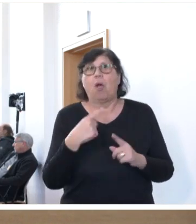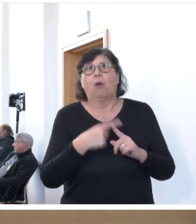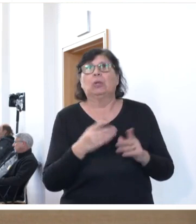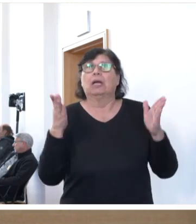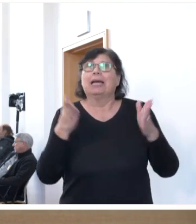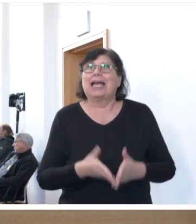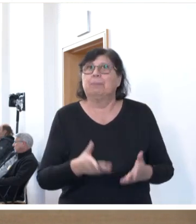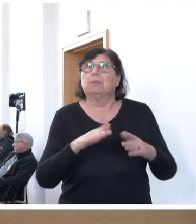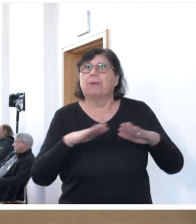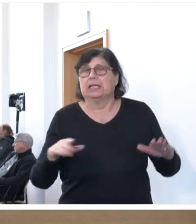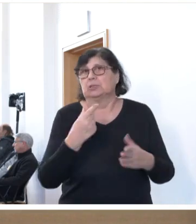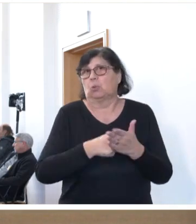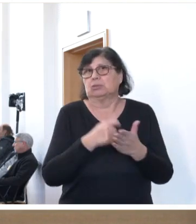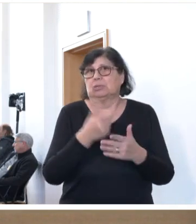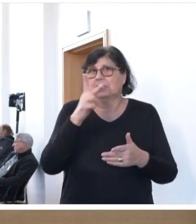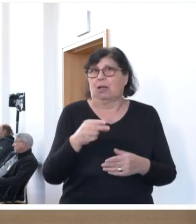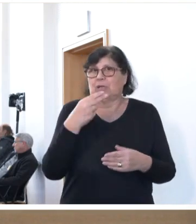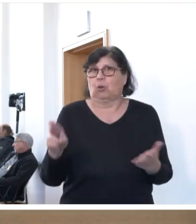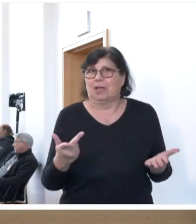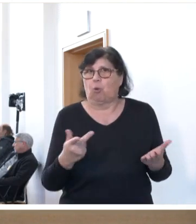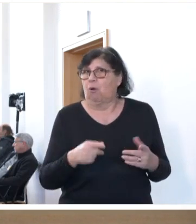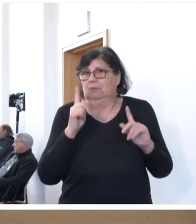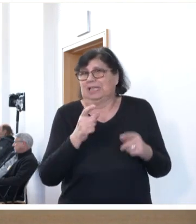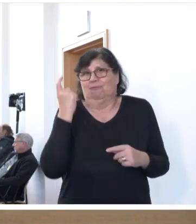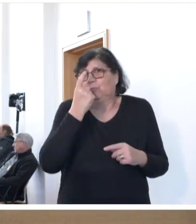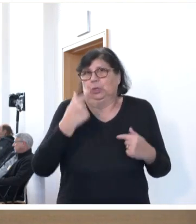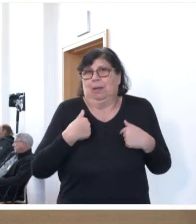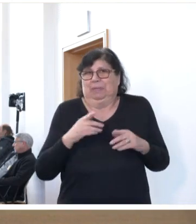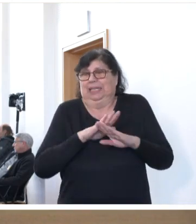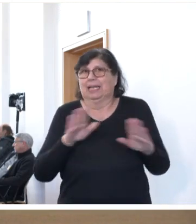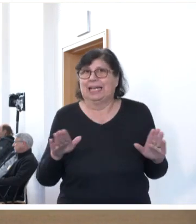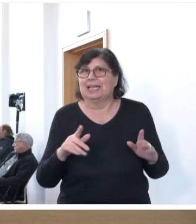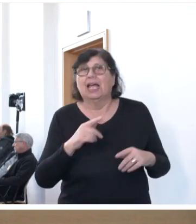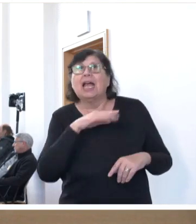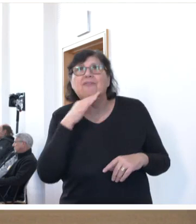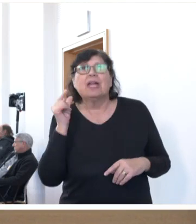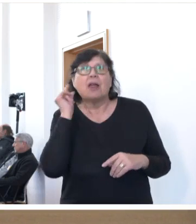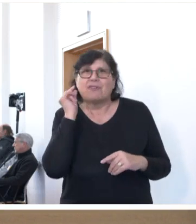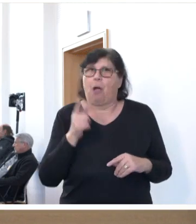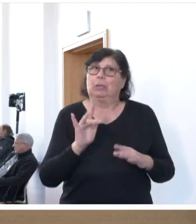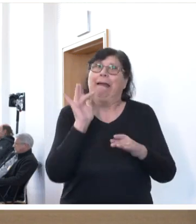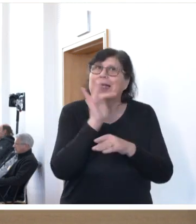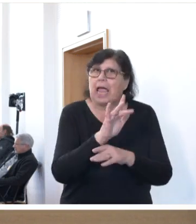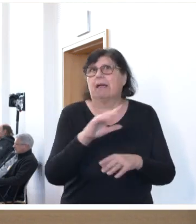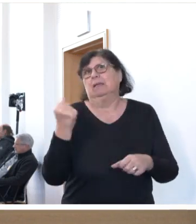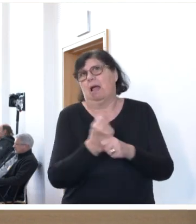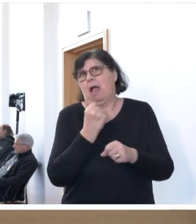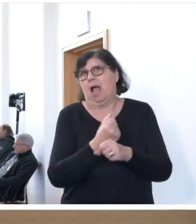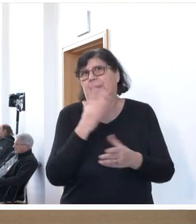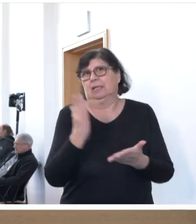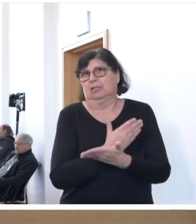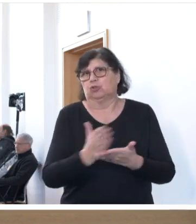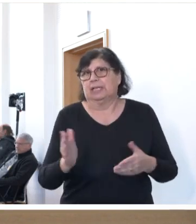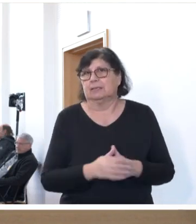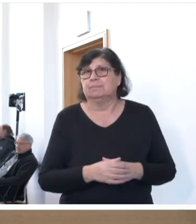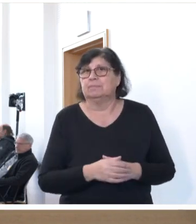schon knapp 300 Euro, dann verwundert es nicht, dass sich viele Frauen gegen die Aufnahme einer Erwerbstätigkeit